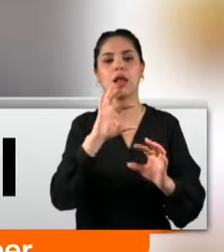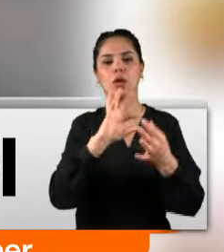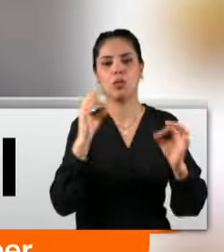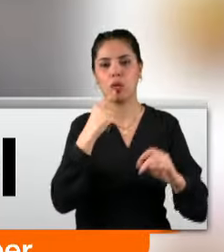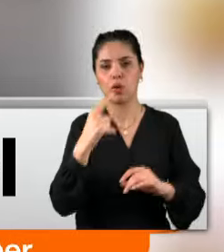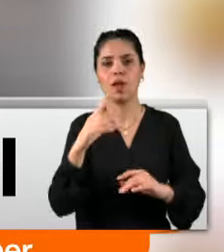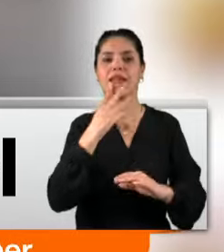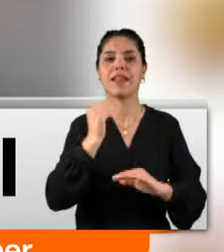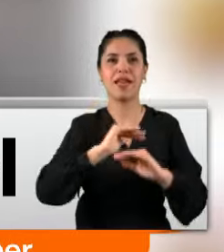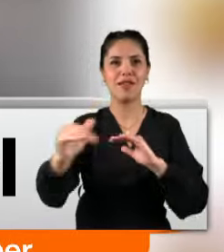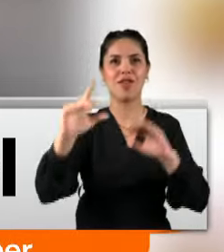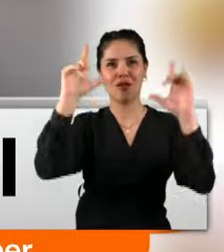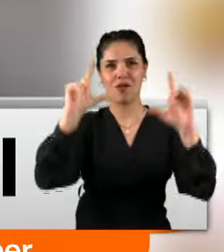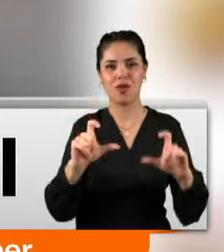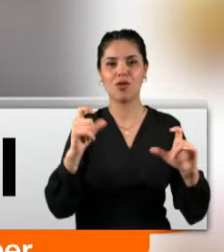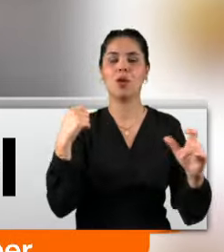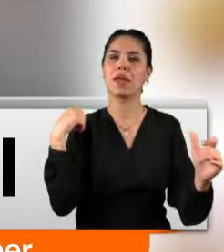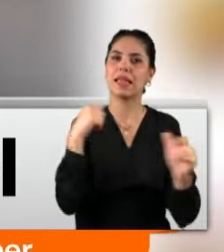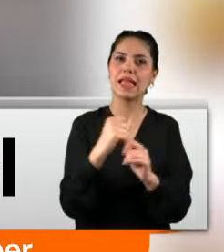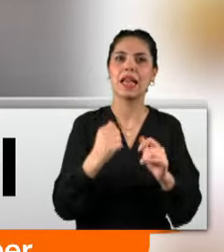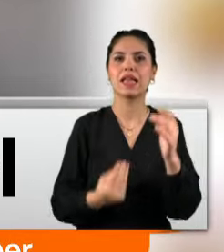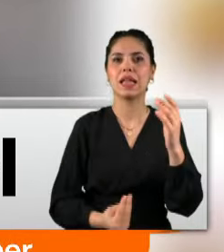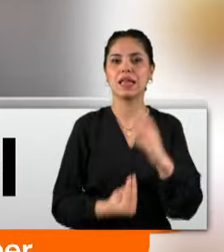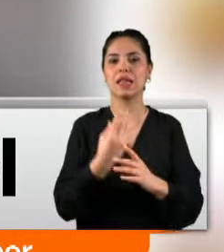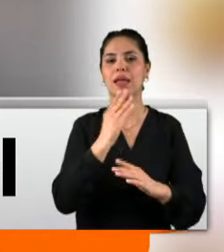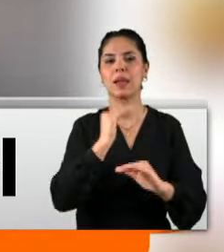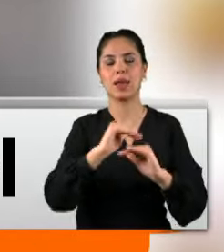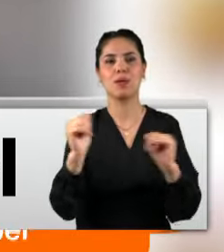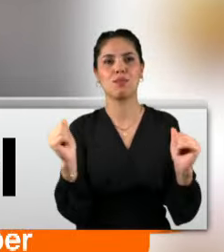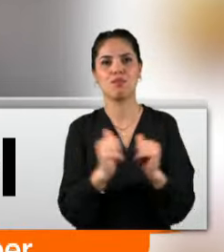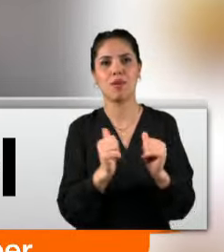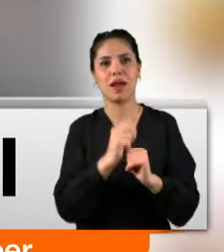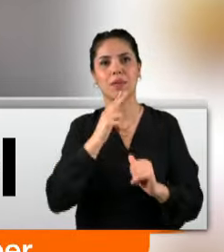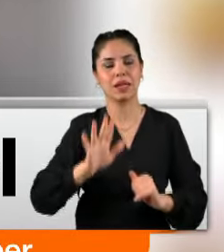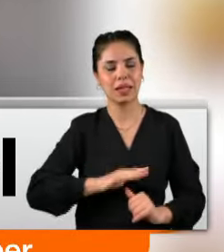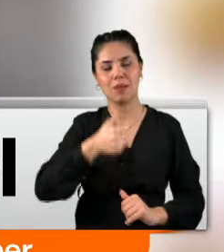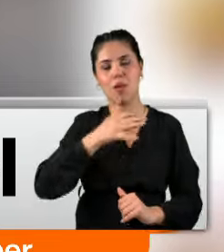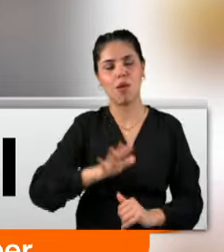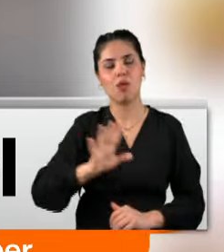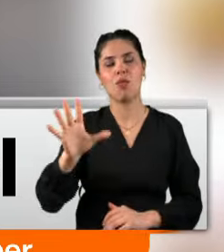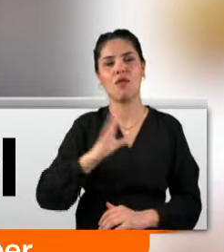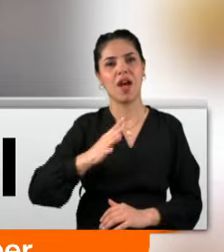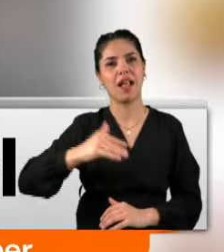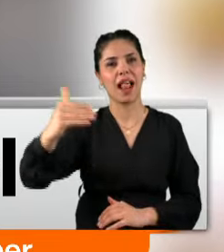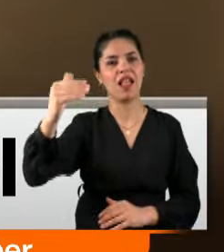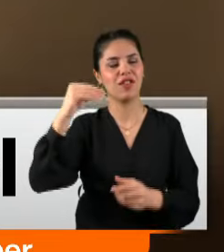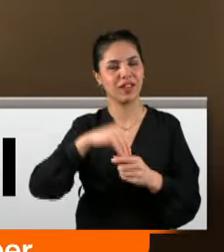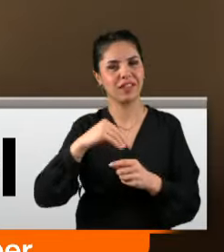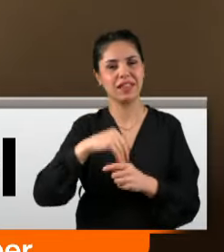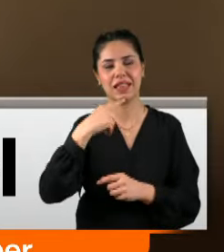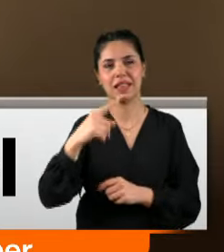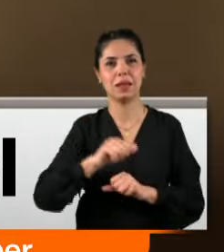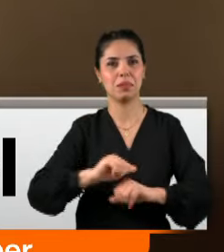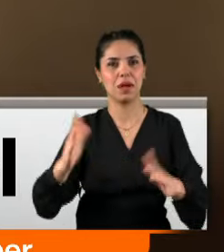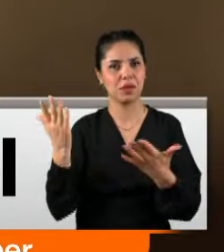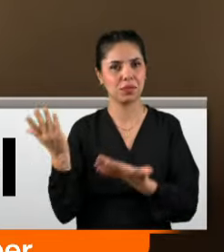altına "Gör nasıl yeniden yaratılırım, namuslu genç ellerinle kızlarım oğullarım var gelecekte" notunu düştü. Vallahi